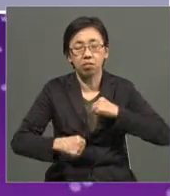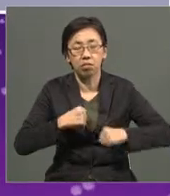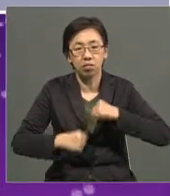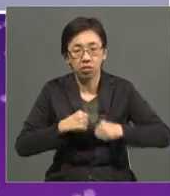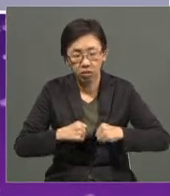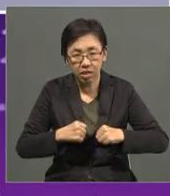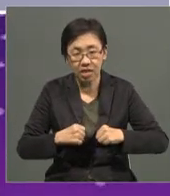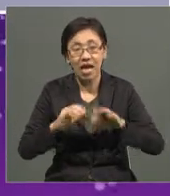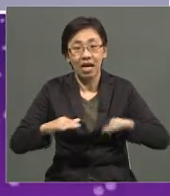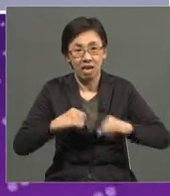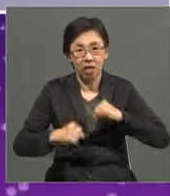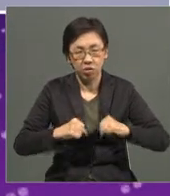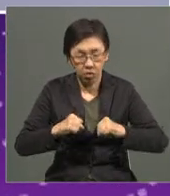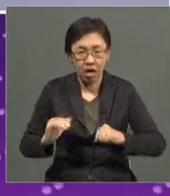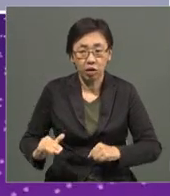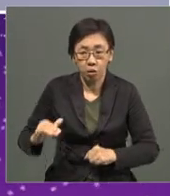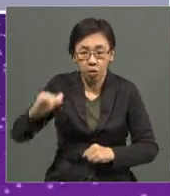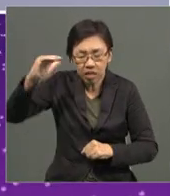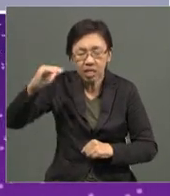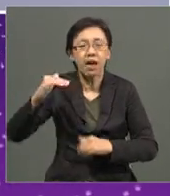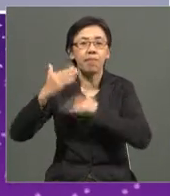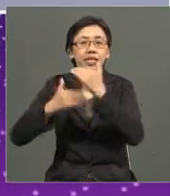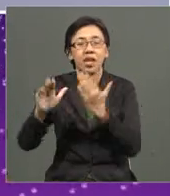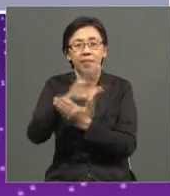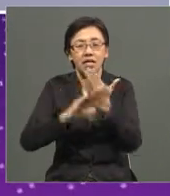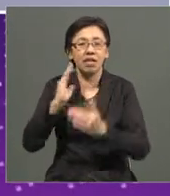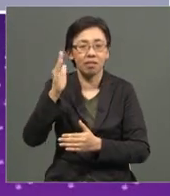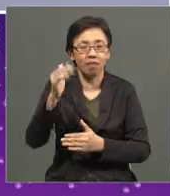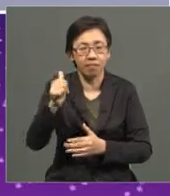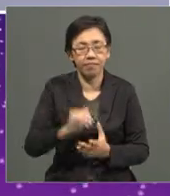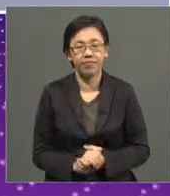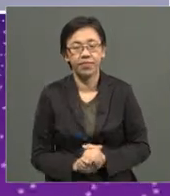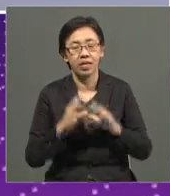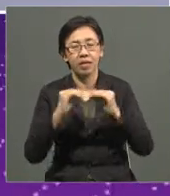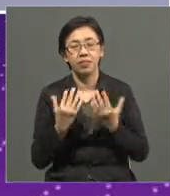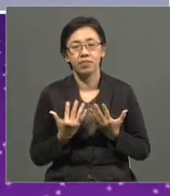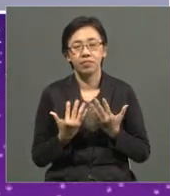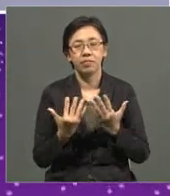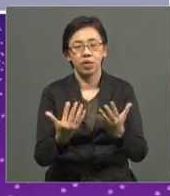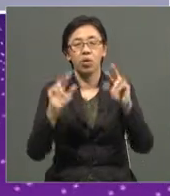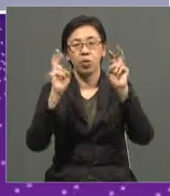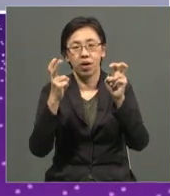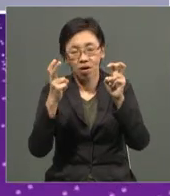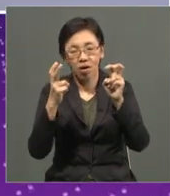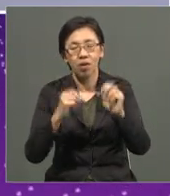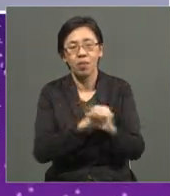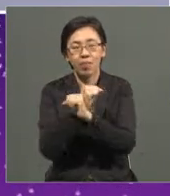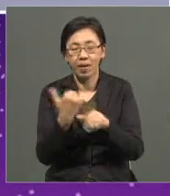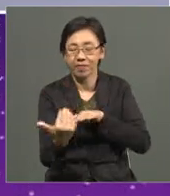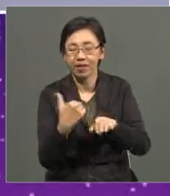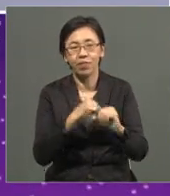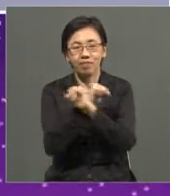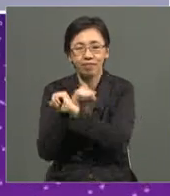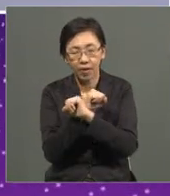นซึ่งถือว่าเป็นกำลังแล้วก็เป็นอนาคตของชาติค่ะอย่างวันนี้เนี่ยก็มีงานสัมมนาระดับชาตินะคะเรื่องความปลอดภัยทางถน